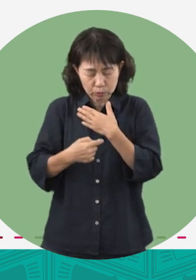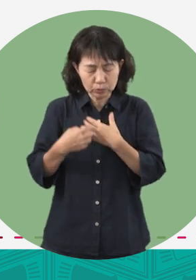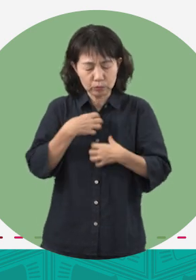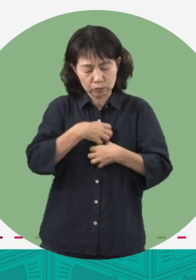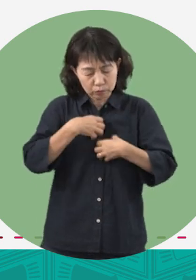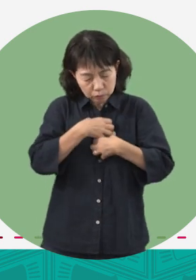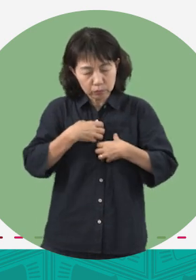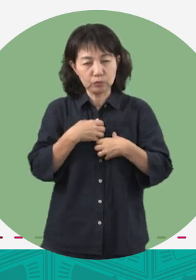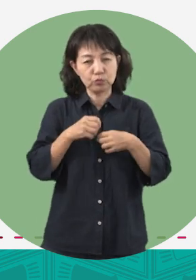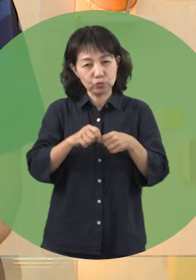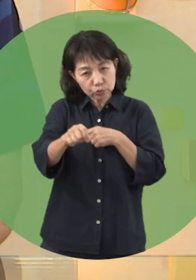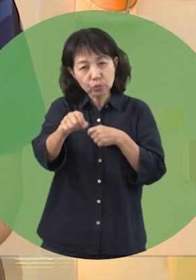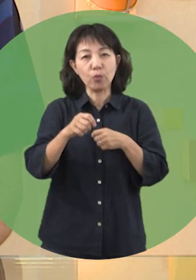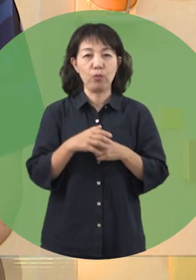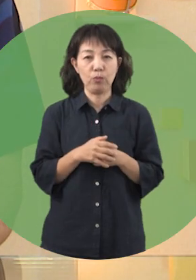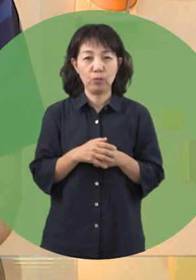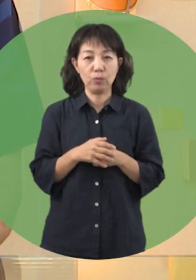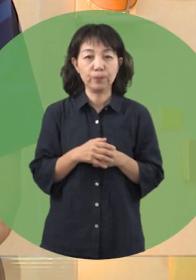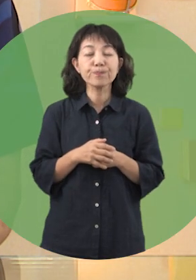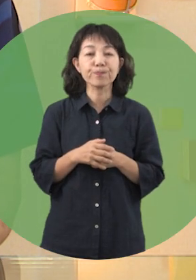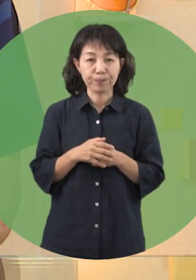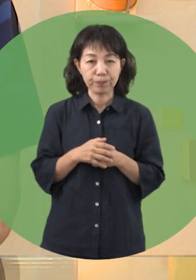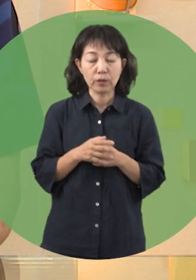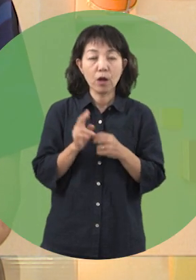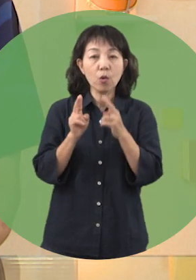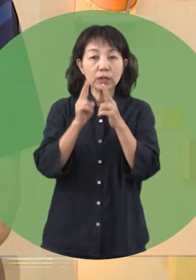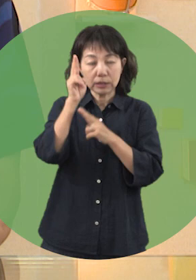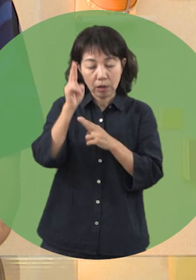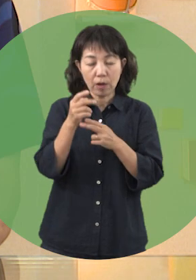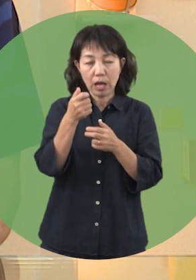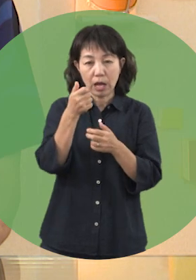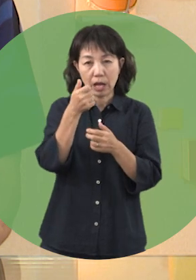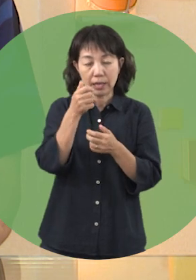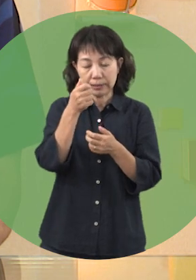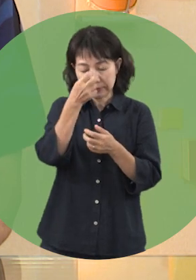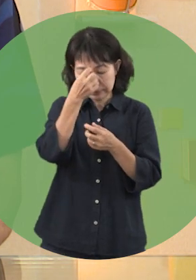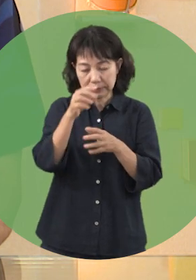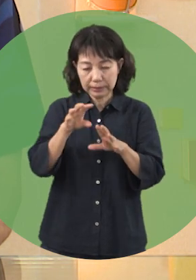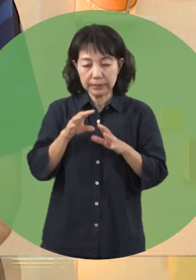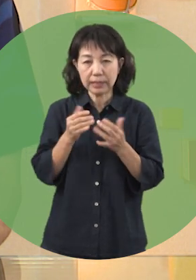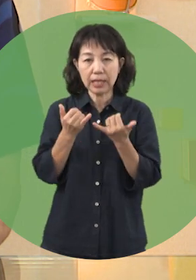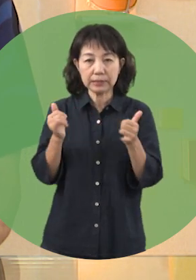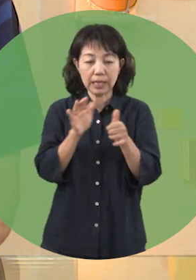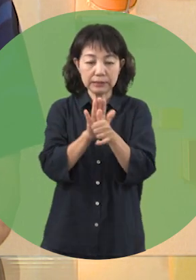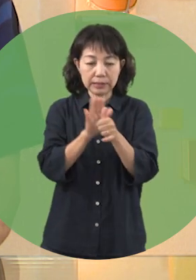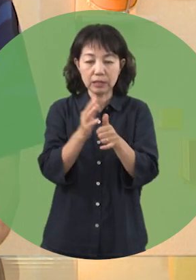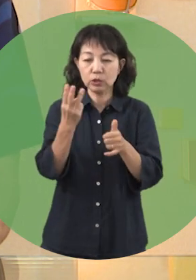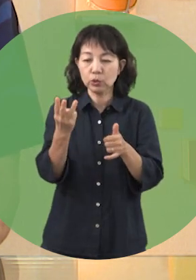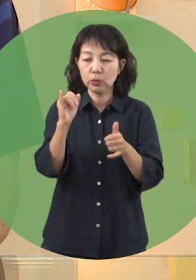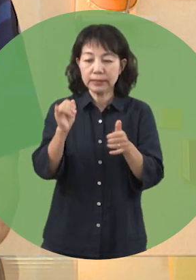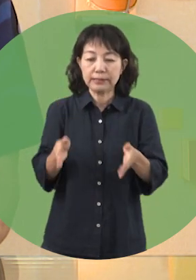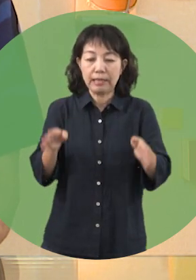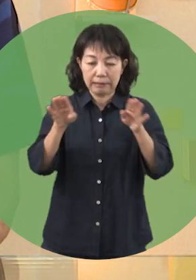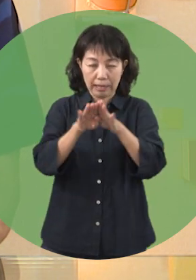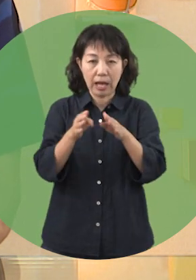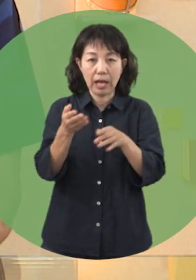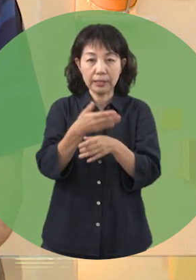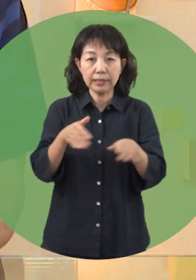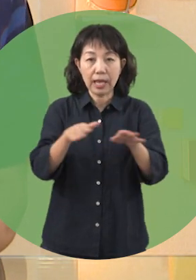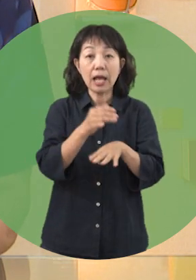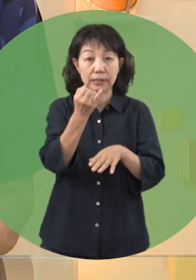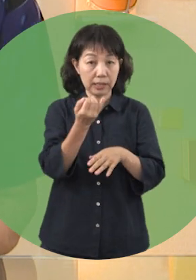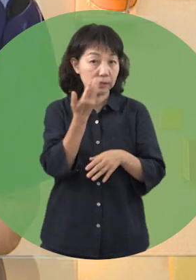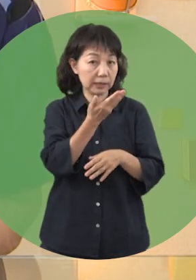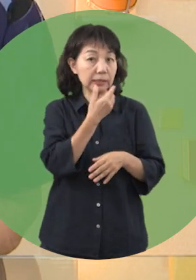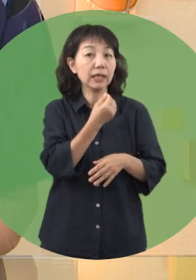みが続きます。ここで沖縄被害者支援ユイセンターの池原さんにお話を伺います。よろしくお